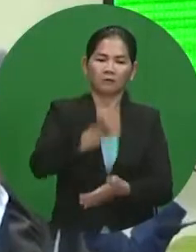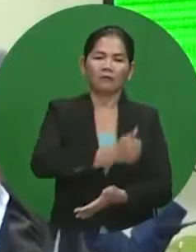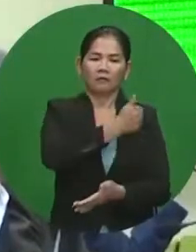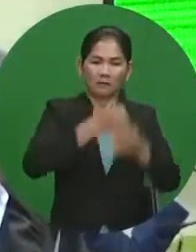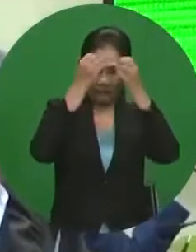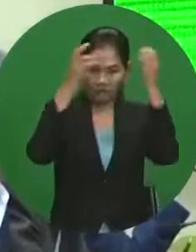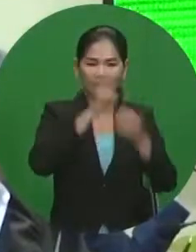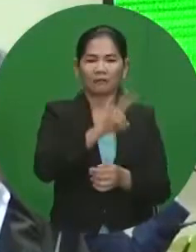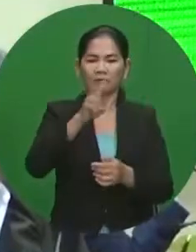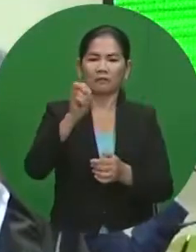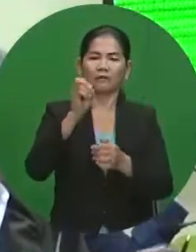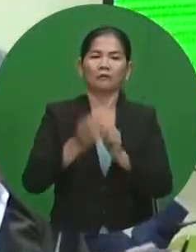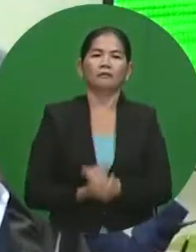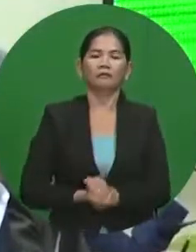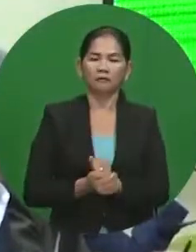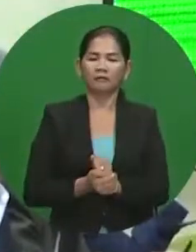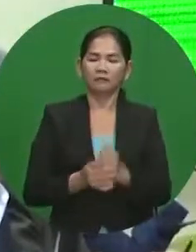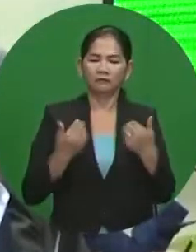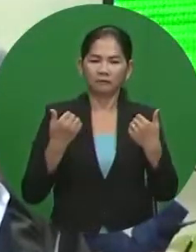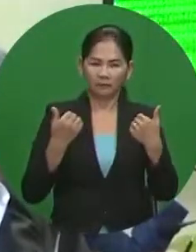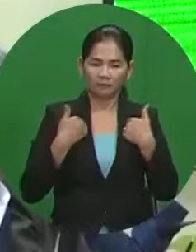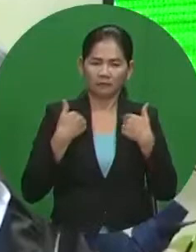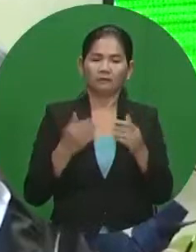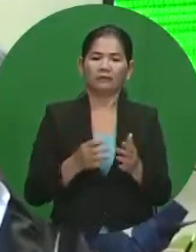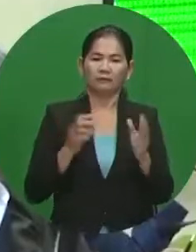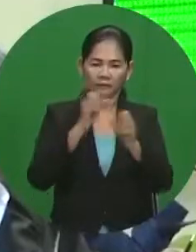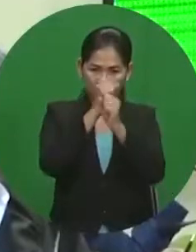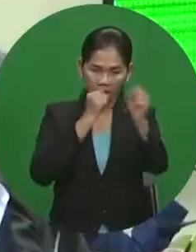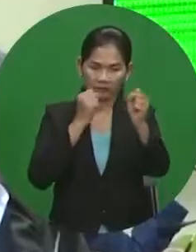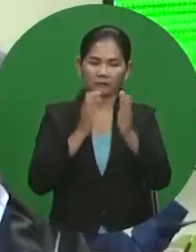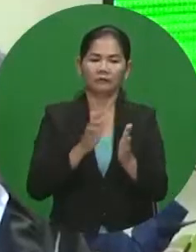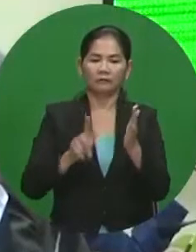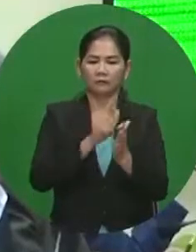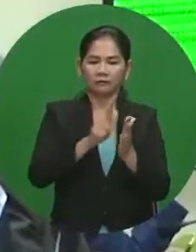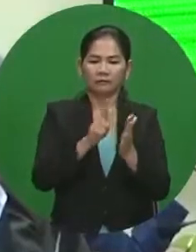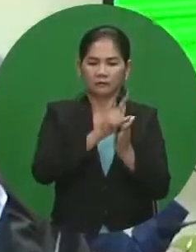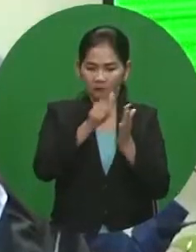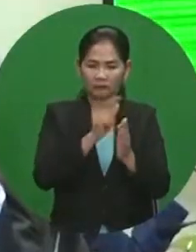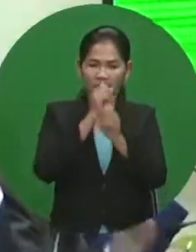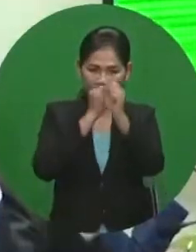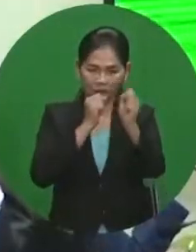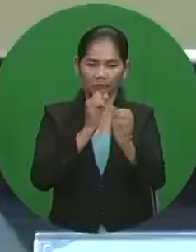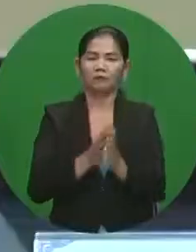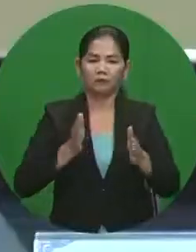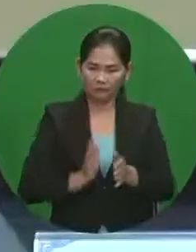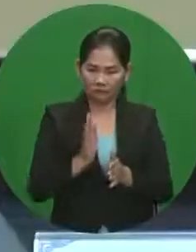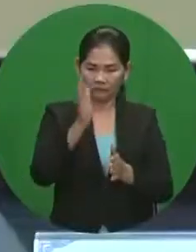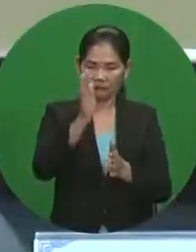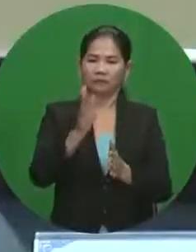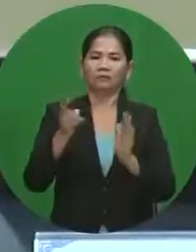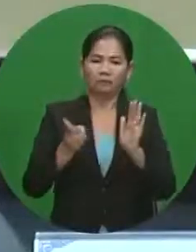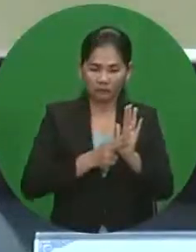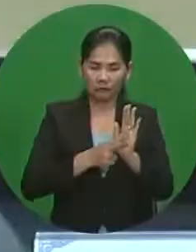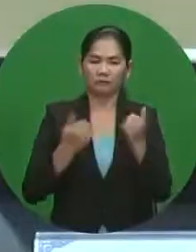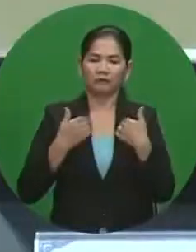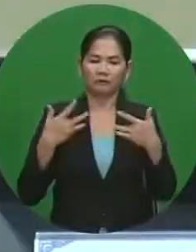ឆ្នាំ2020ជាងនេះទៅទៀតគ្រប់ប្រព័ន្ធផ្សព្វផ្សាយរបស់ជាតិទាំងអស់ត្រូវផ្សព្វផ្សាយឲ្យបានលឿននិងឆាប់រហ័សនៅ